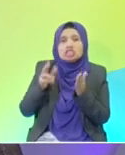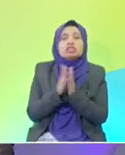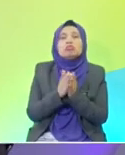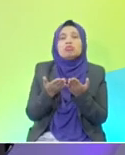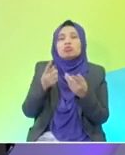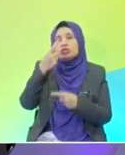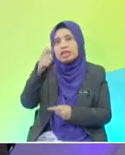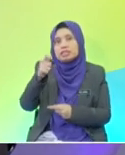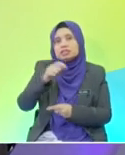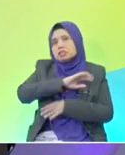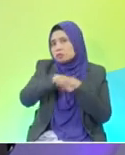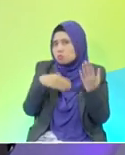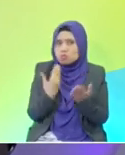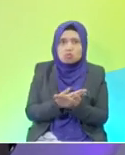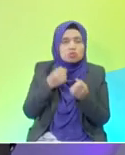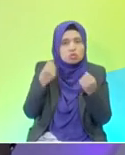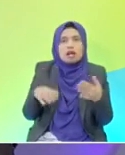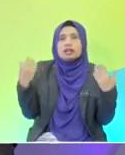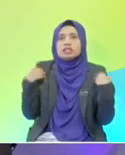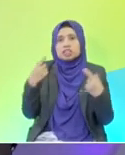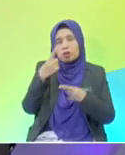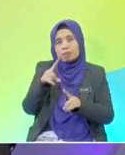semua udah hadir dan jawabannya begitu